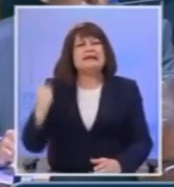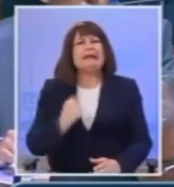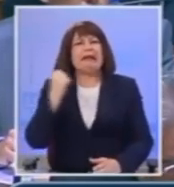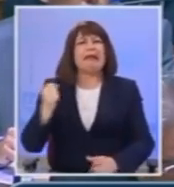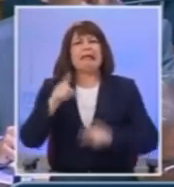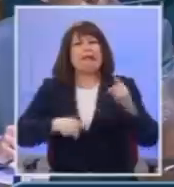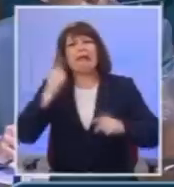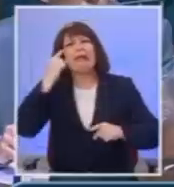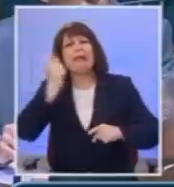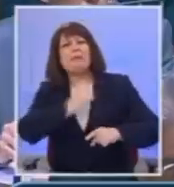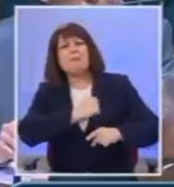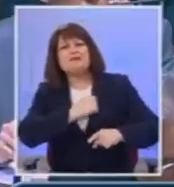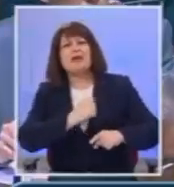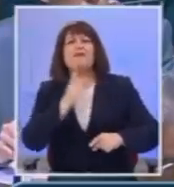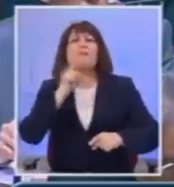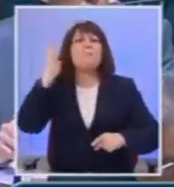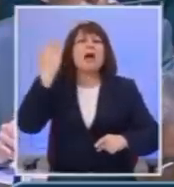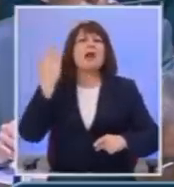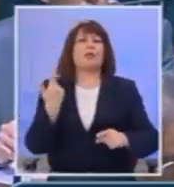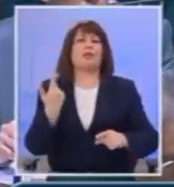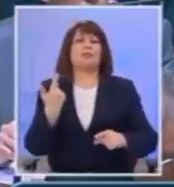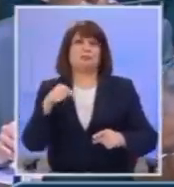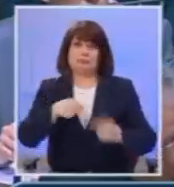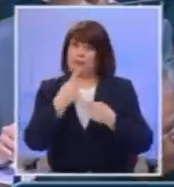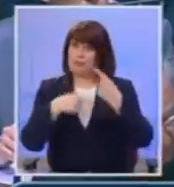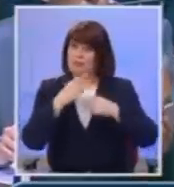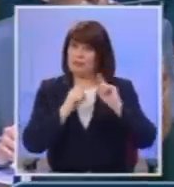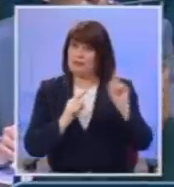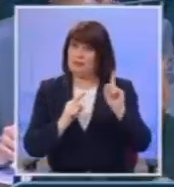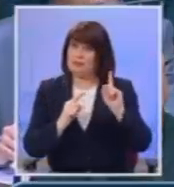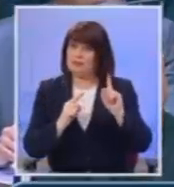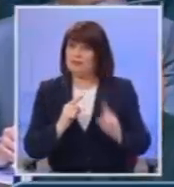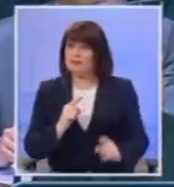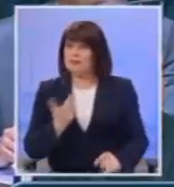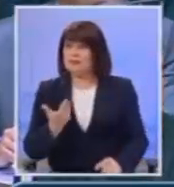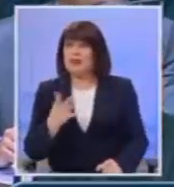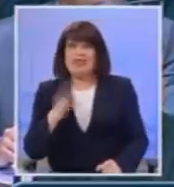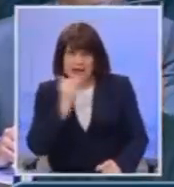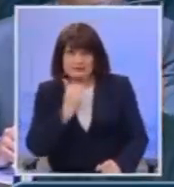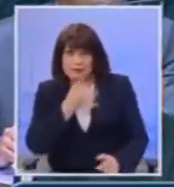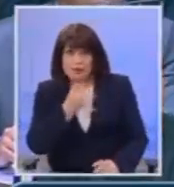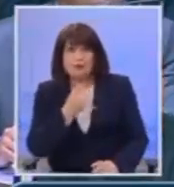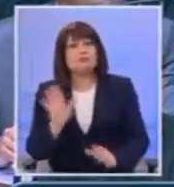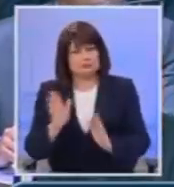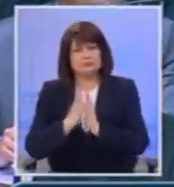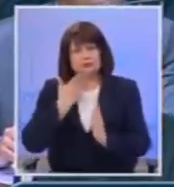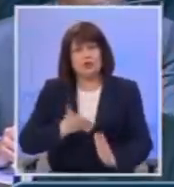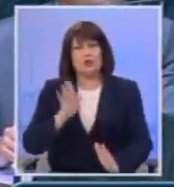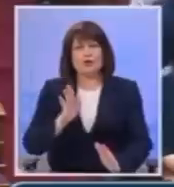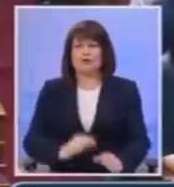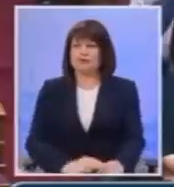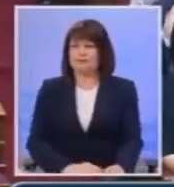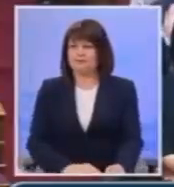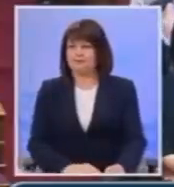υπήρχαν αναχρονισμοί, έτσι. Αλλά αυτό δεν είναι δικαιολογία. Θέλετε να επιταχύνω, κύριε Πρόεδρε? Ολοκληρώστε κύριε Πρόεδρε,